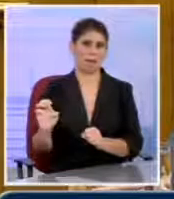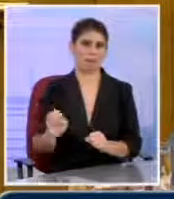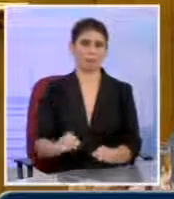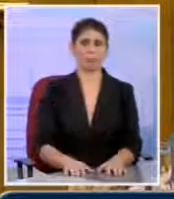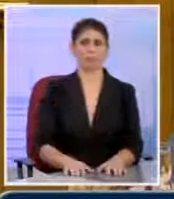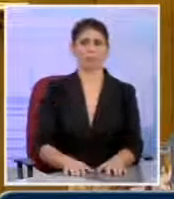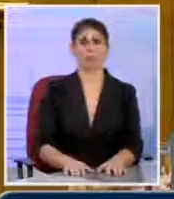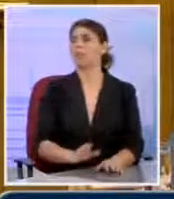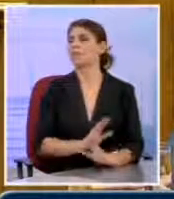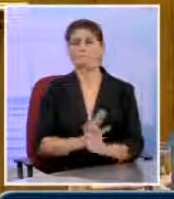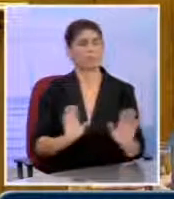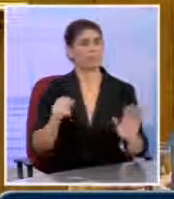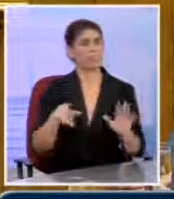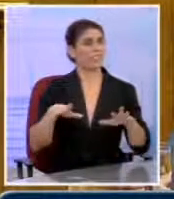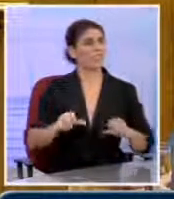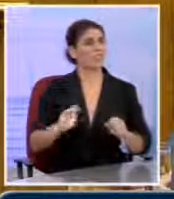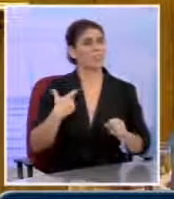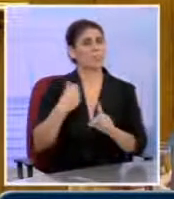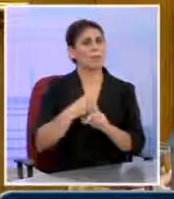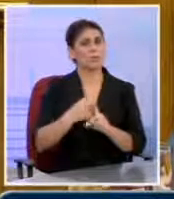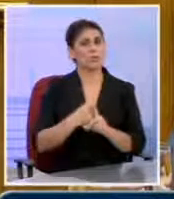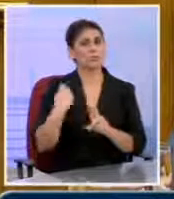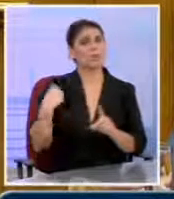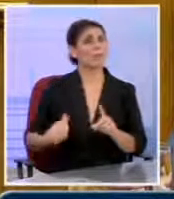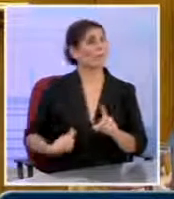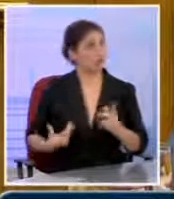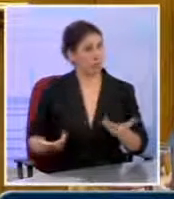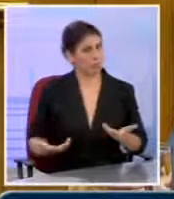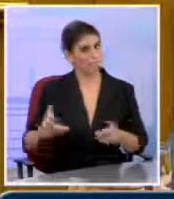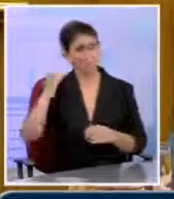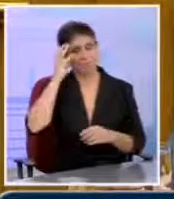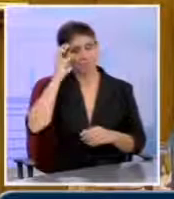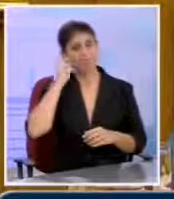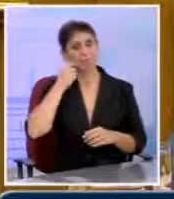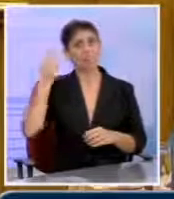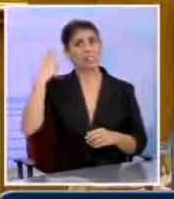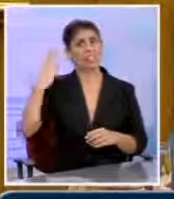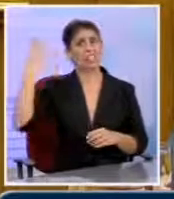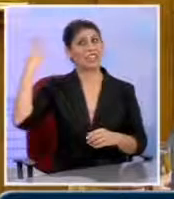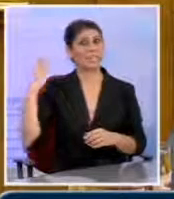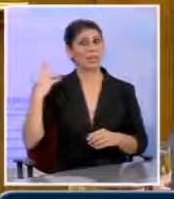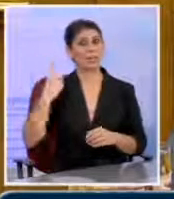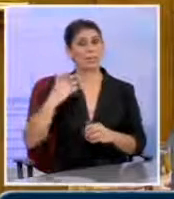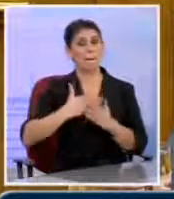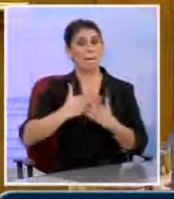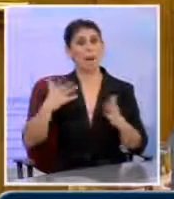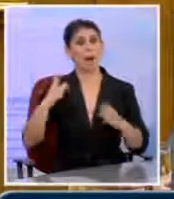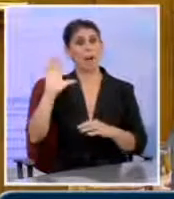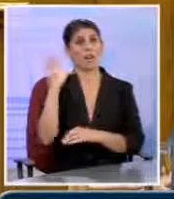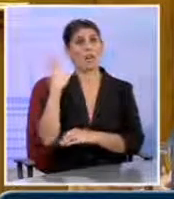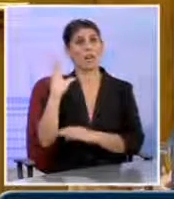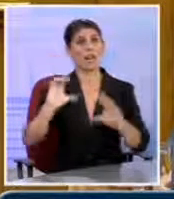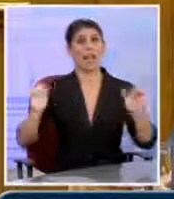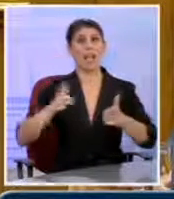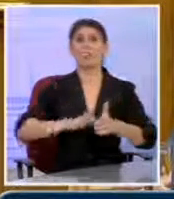ενημέρωσης. Κανένα τέτοιο καθεστώς δεν υπεράσπισε τα συμφέροντα του δημοσίου. Θυμάστε πριν από 3-4 χρόνια ένα μεγάλο κανάλι εθνικής